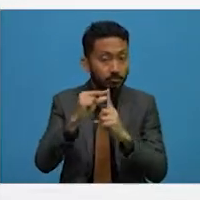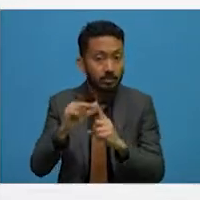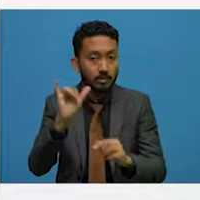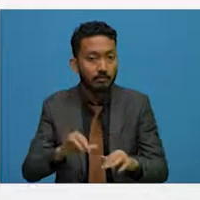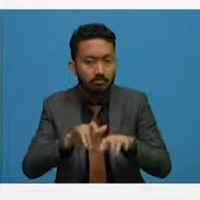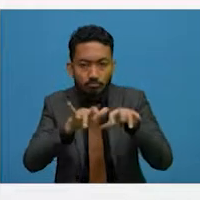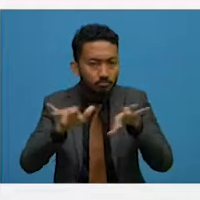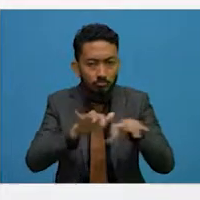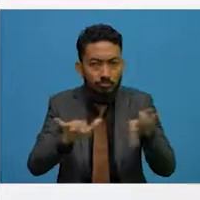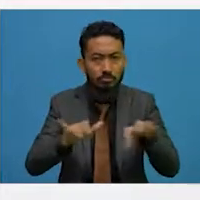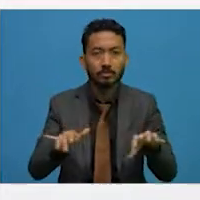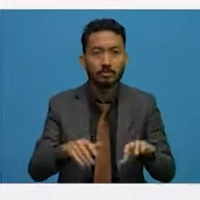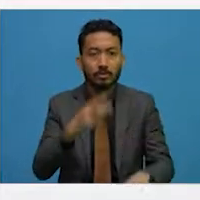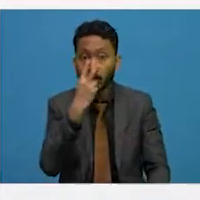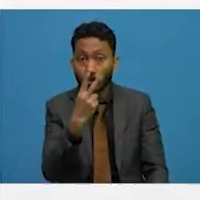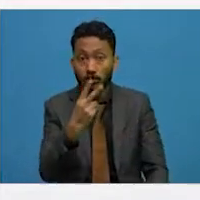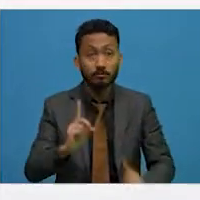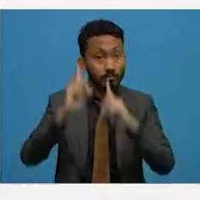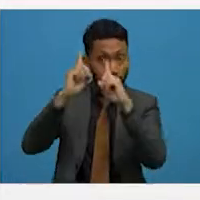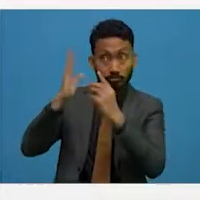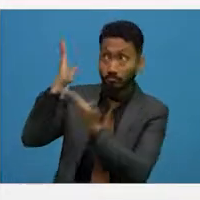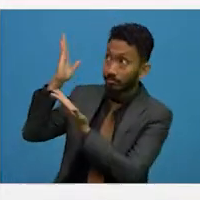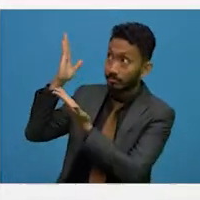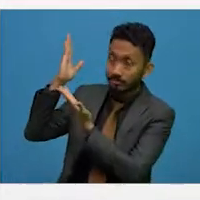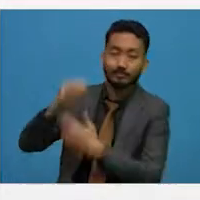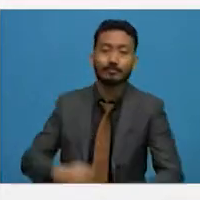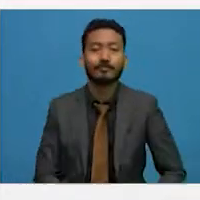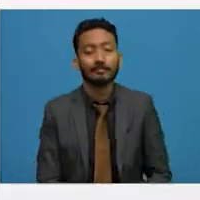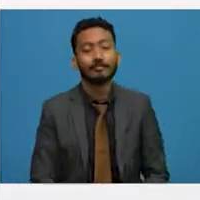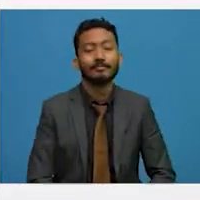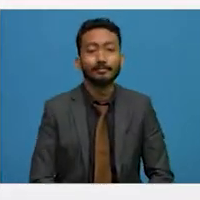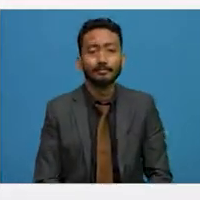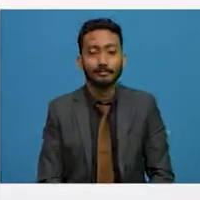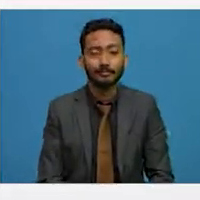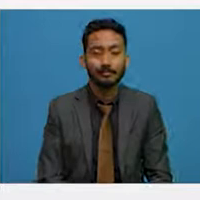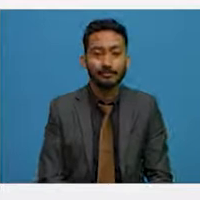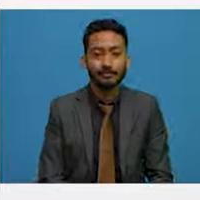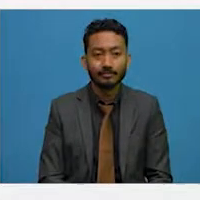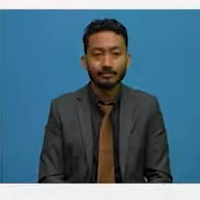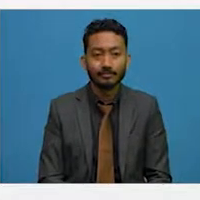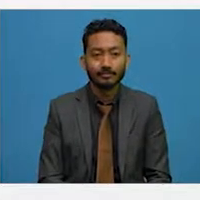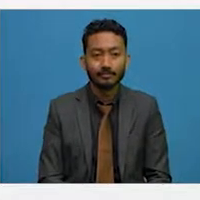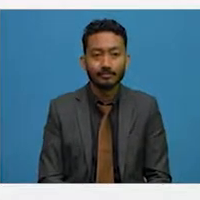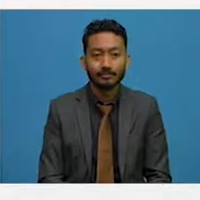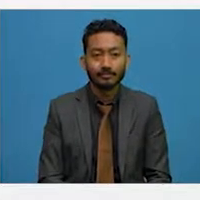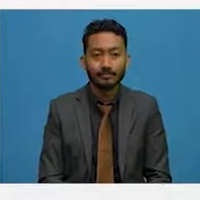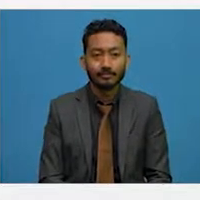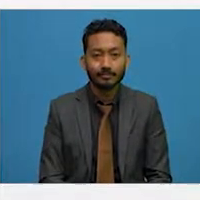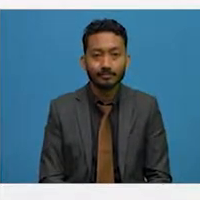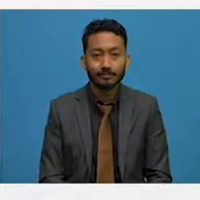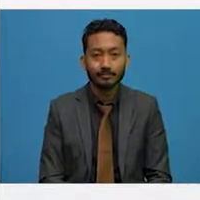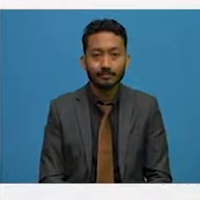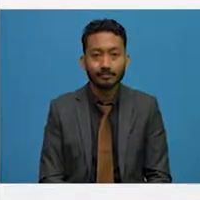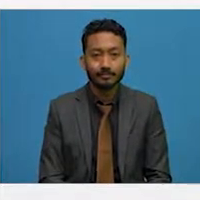ditaip, iaitu kesusasteraan Melayu komunikatif, multimedia dan sastra